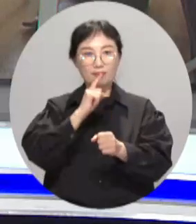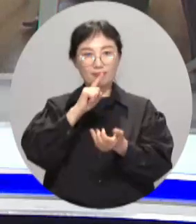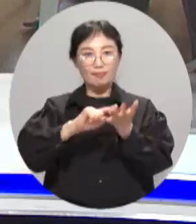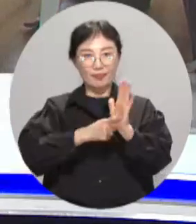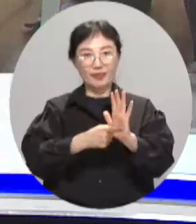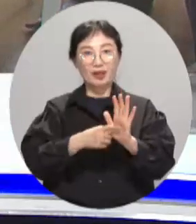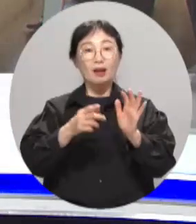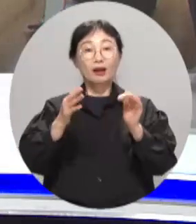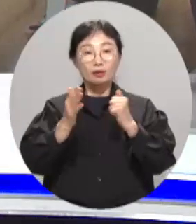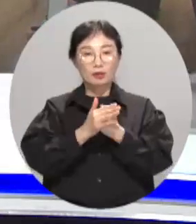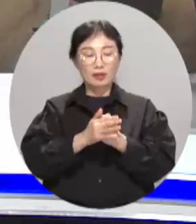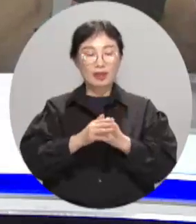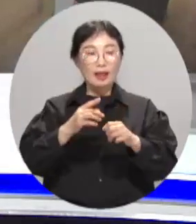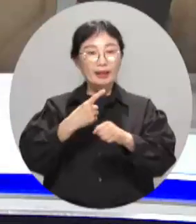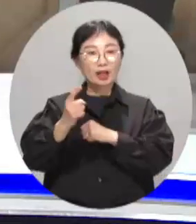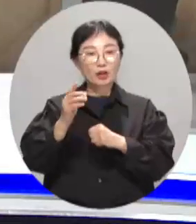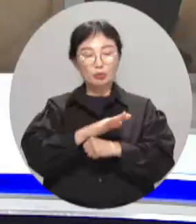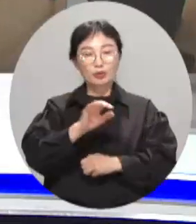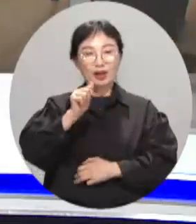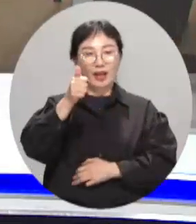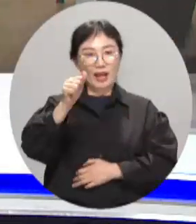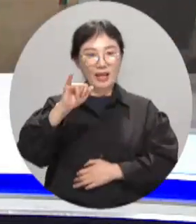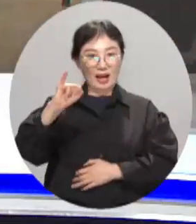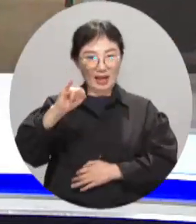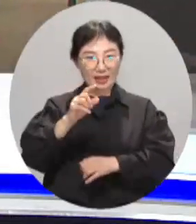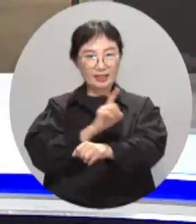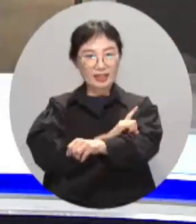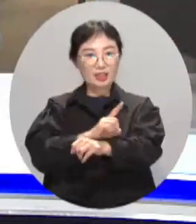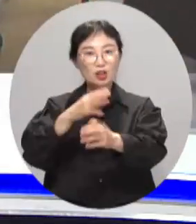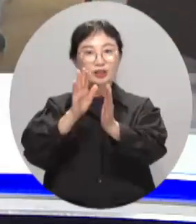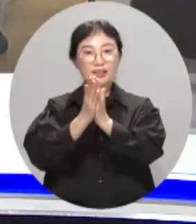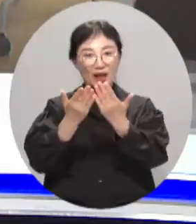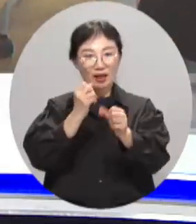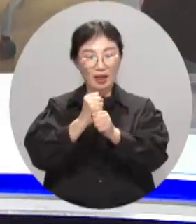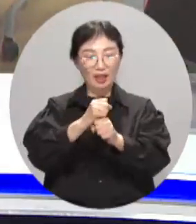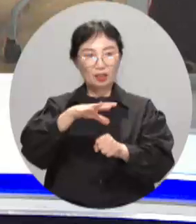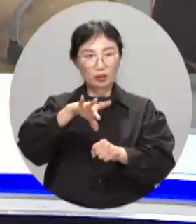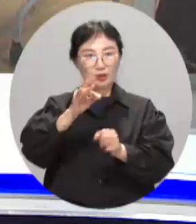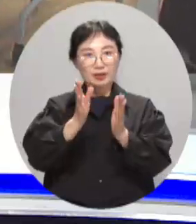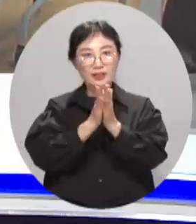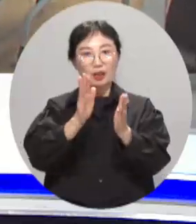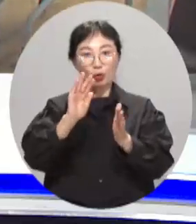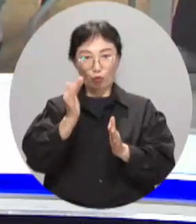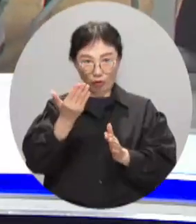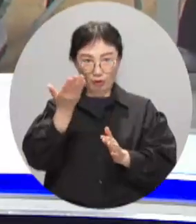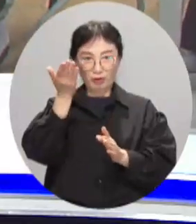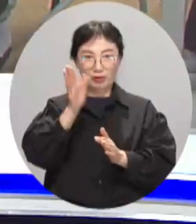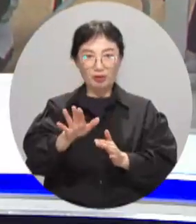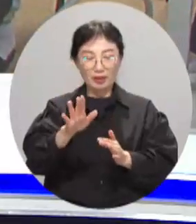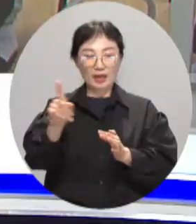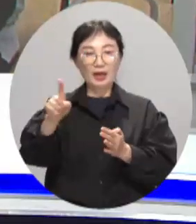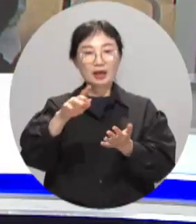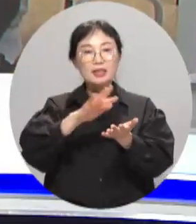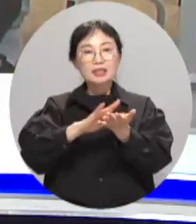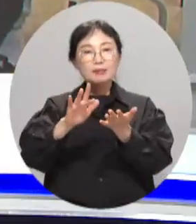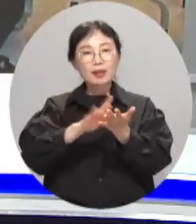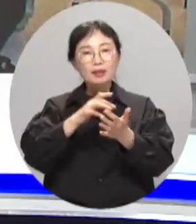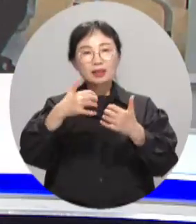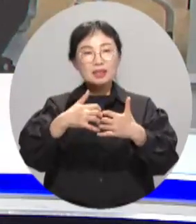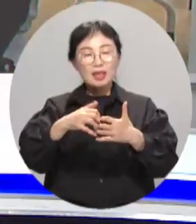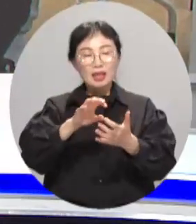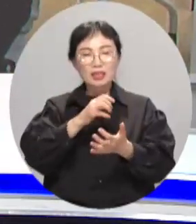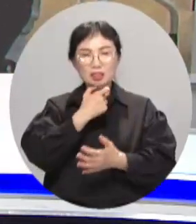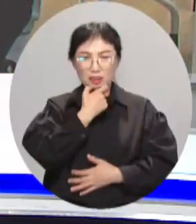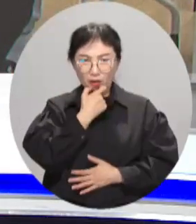당장 내년부터 AI를 기반으로 한 디지털 교과서가 초등학교에 도입됩니다. 하지만 스마트 기기 자체를